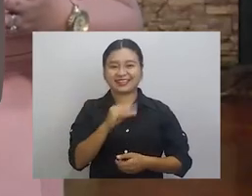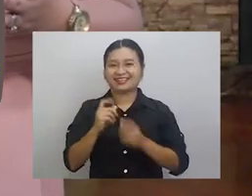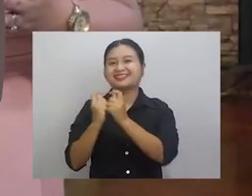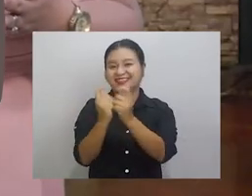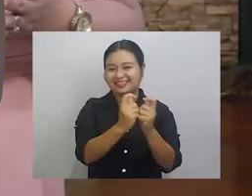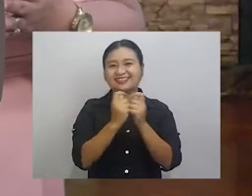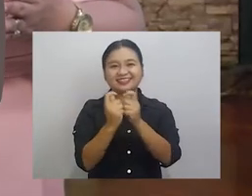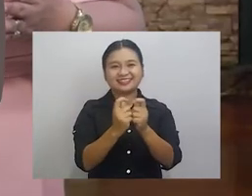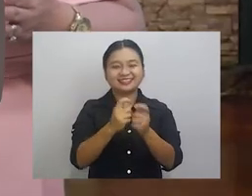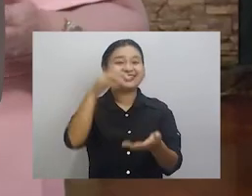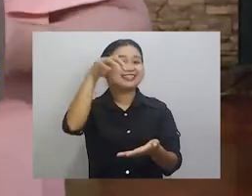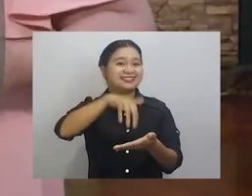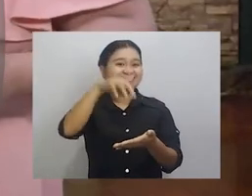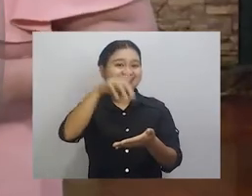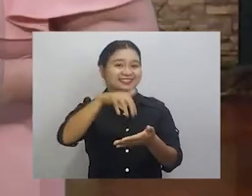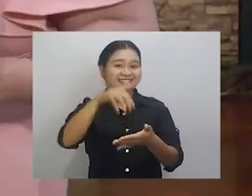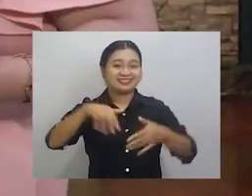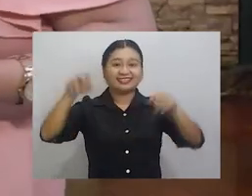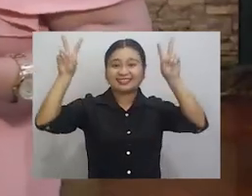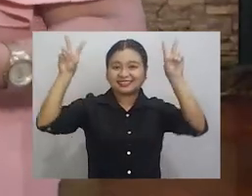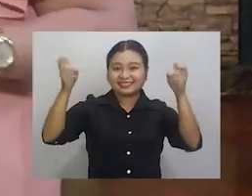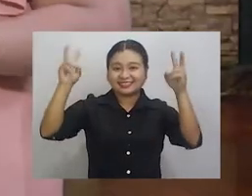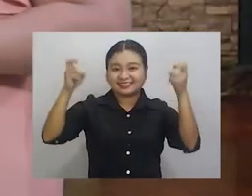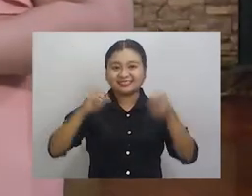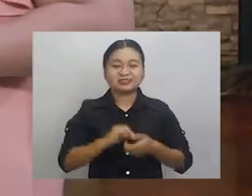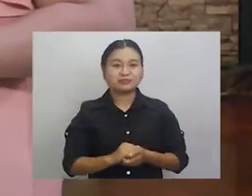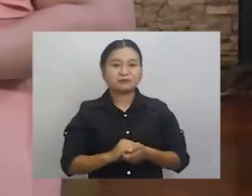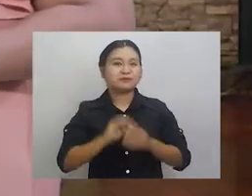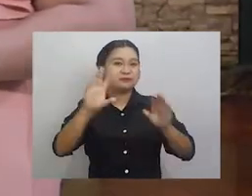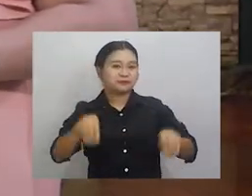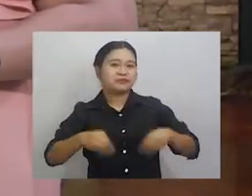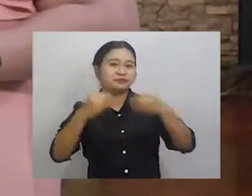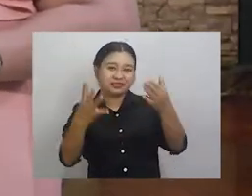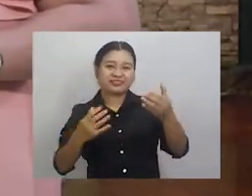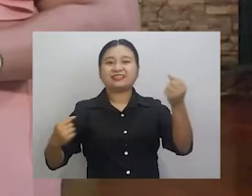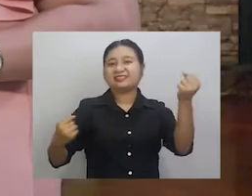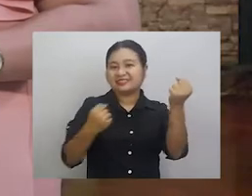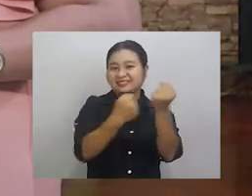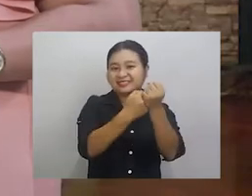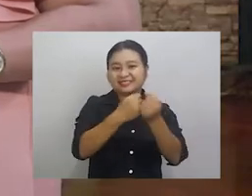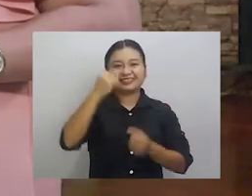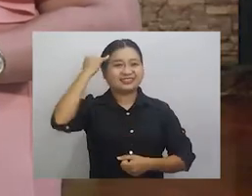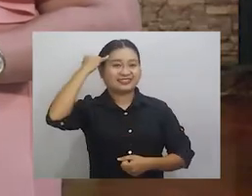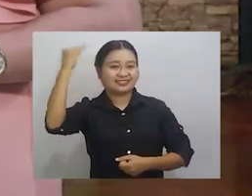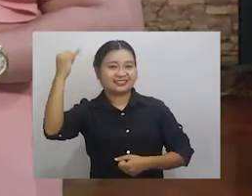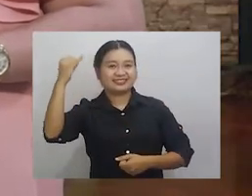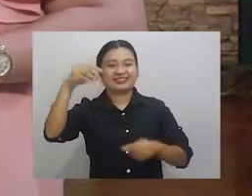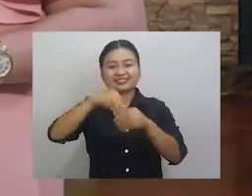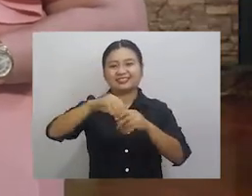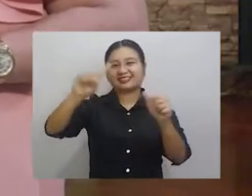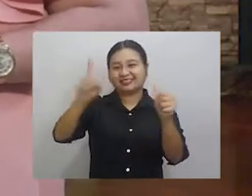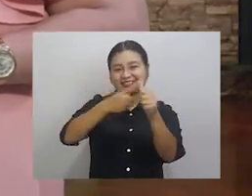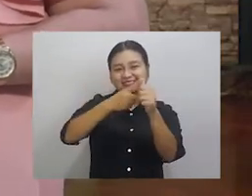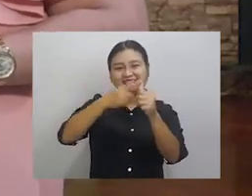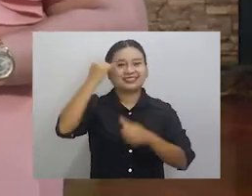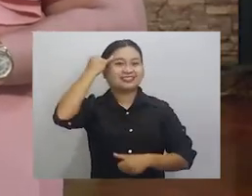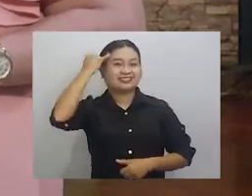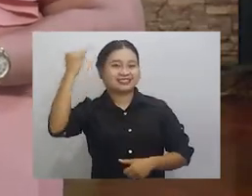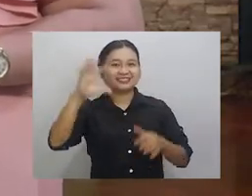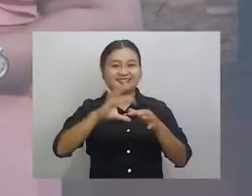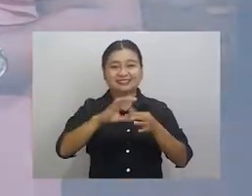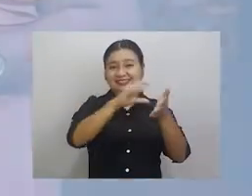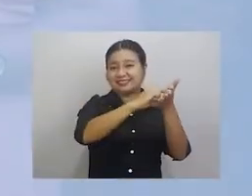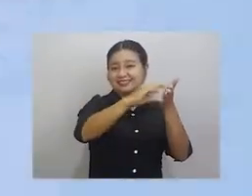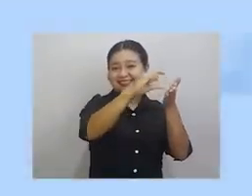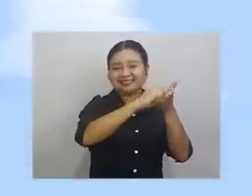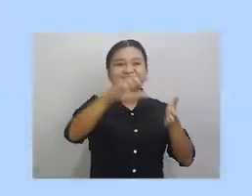sabay-sabay nating pag-aralan ang kasanayan. Pagbibigay ng mga sumusuportang kaisipan sa pangunahing kaisipan ng